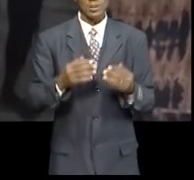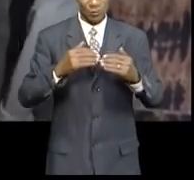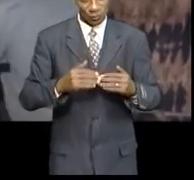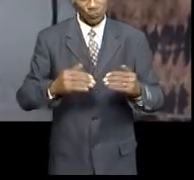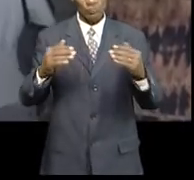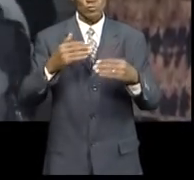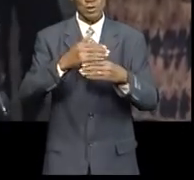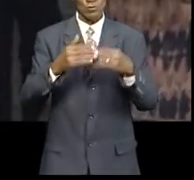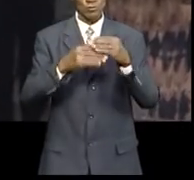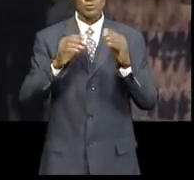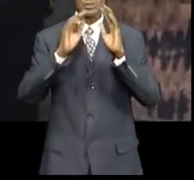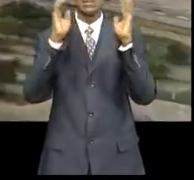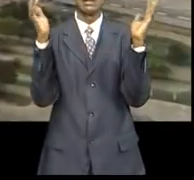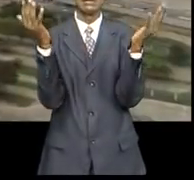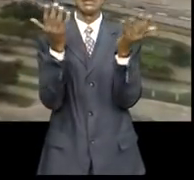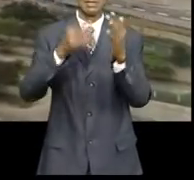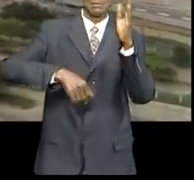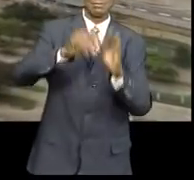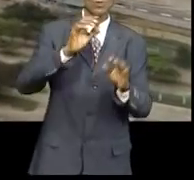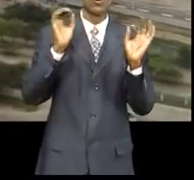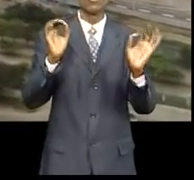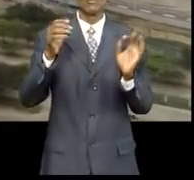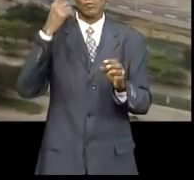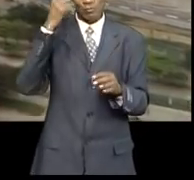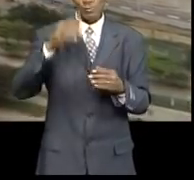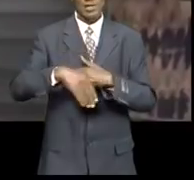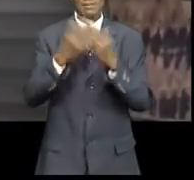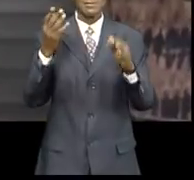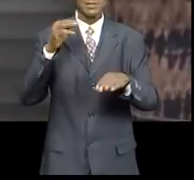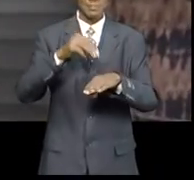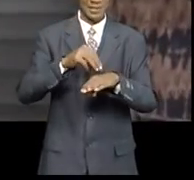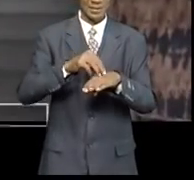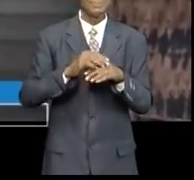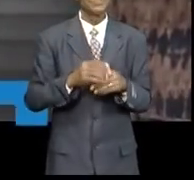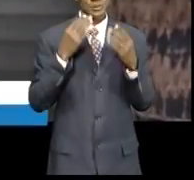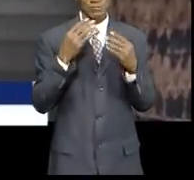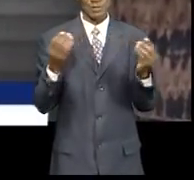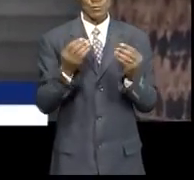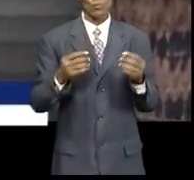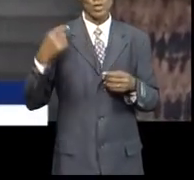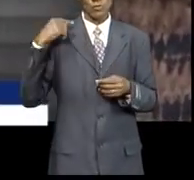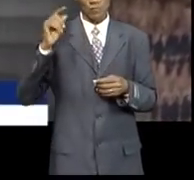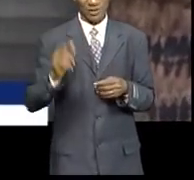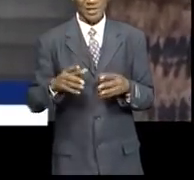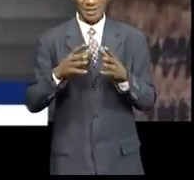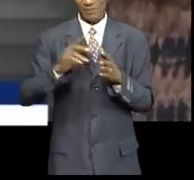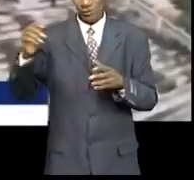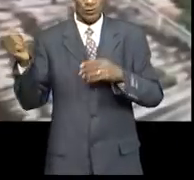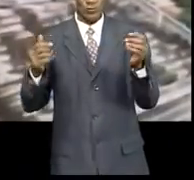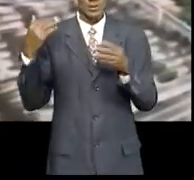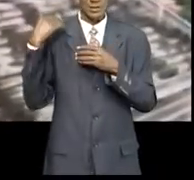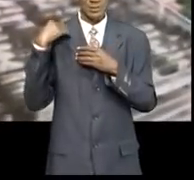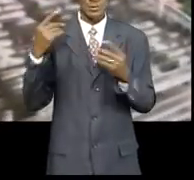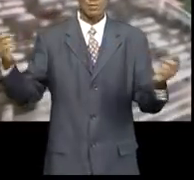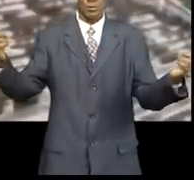travaux qui vont s'exécuter ici au stade de Martyrs. Et que parmi les stades qui rentrent dans le plan B, il y a